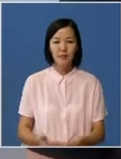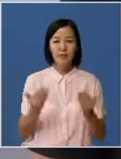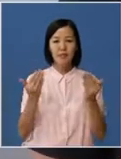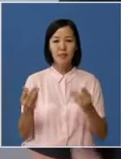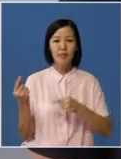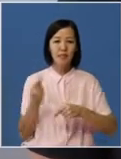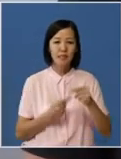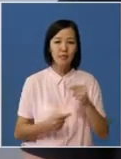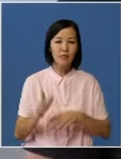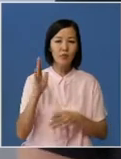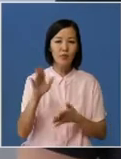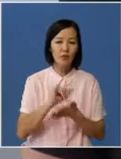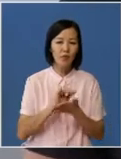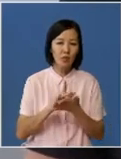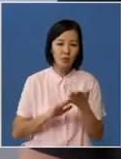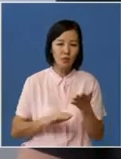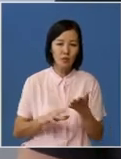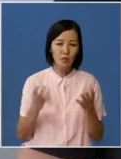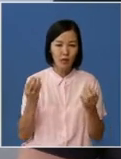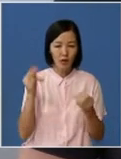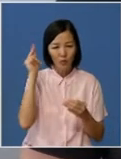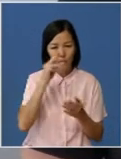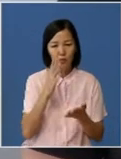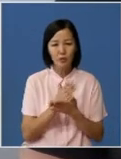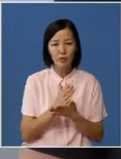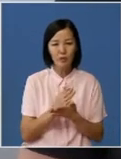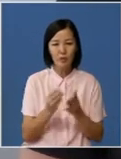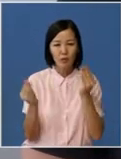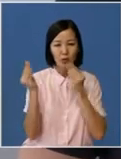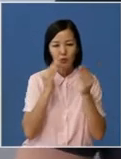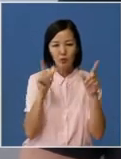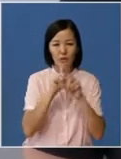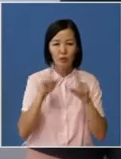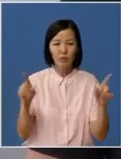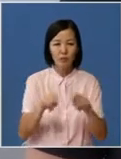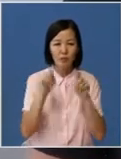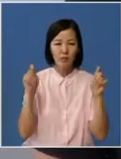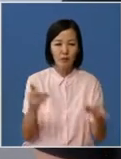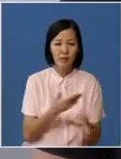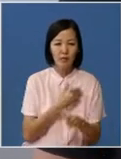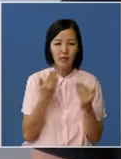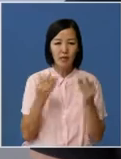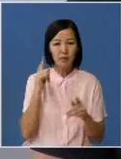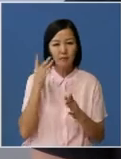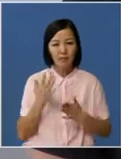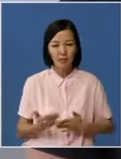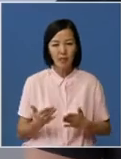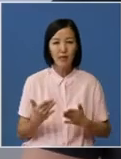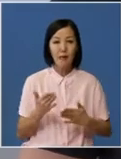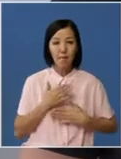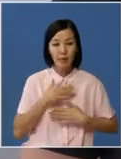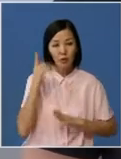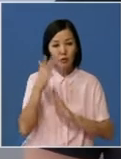ісімді одан әрі жалғастыру үшін тағы оқып жатырмын. Болашақта сұлулық студиясы мектебін ашқым келеді. Мен қазір түсінемін, өйткені жастар